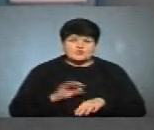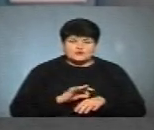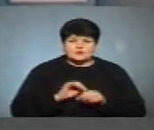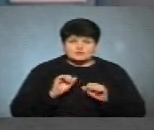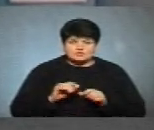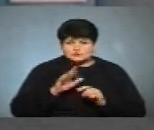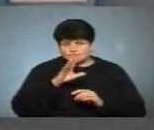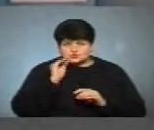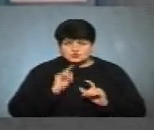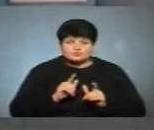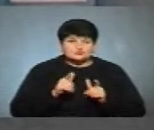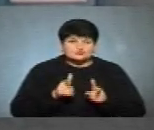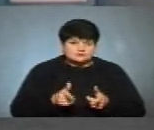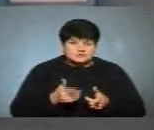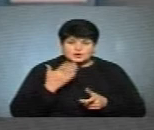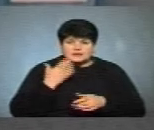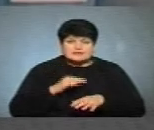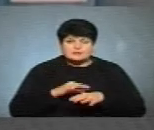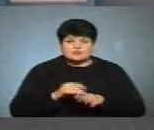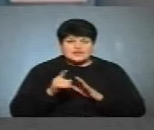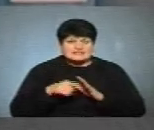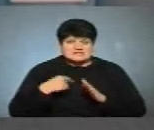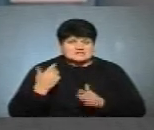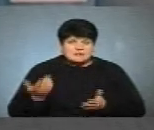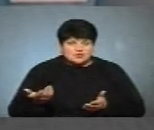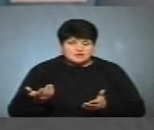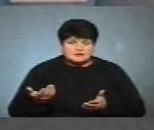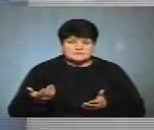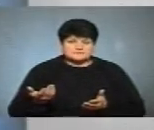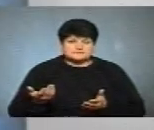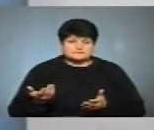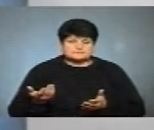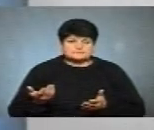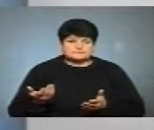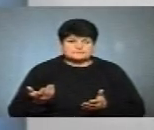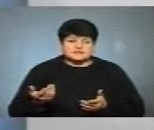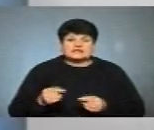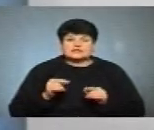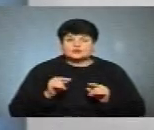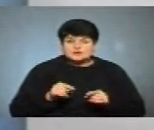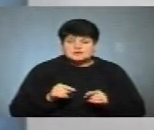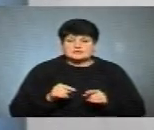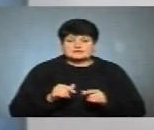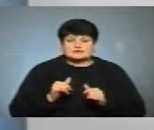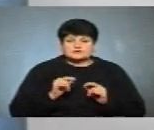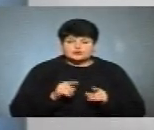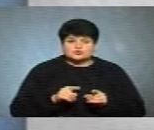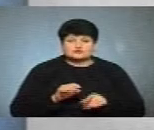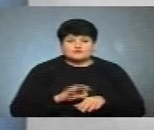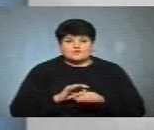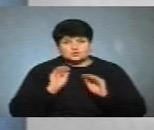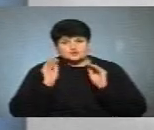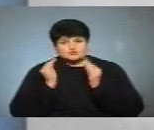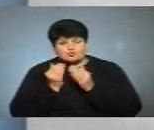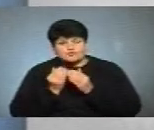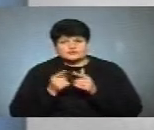вночі поступити, коли не проводяться забори. І тоді навіть для того, чи хворого